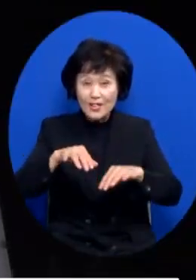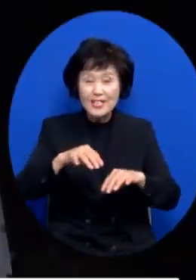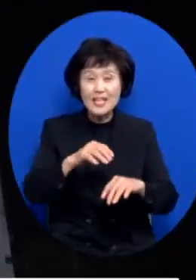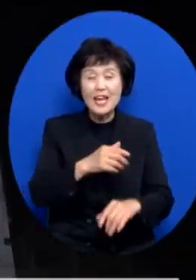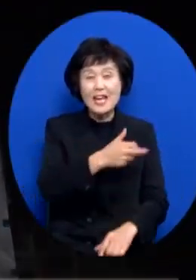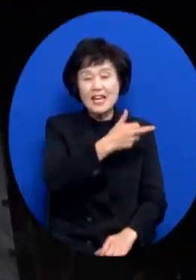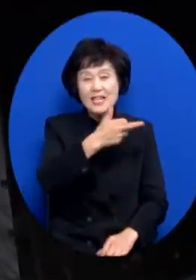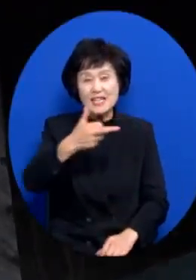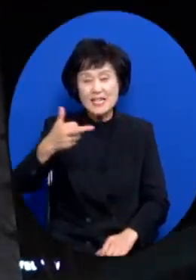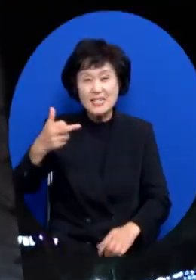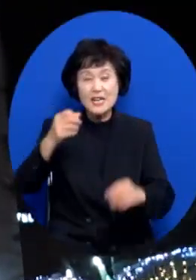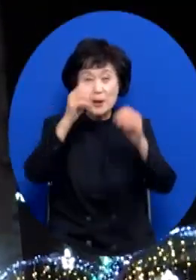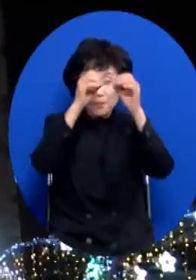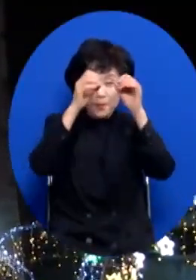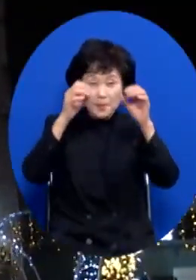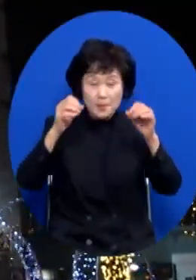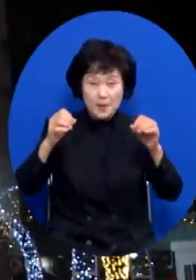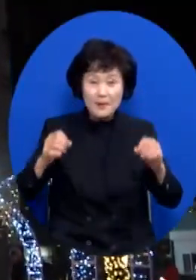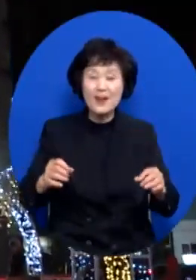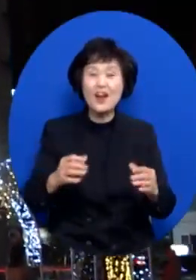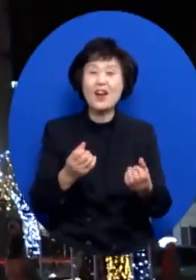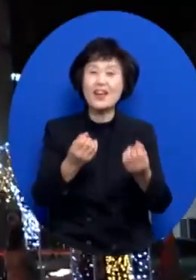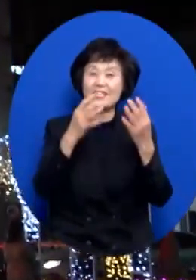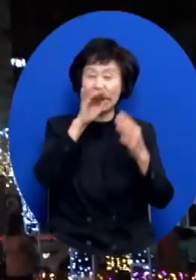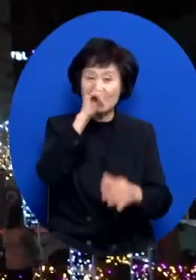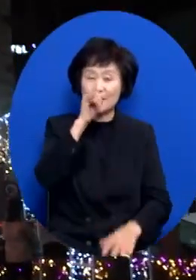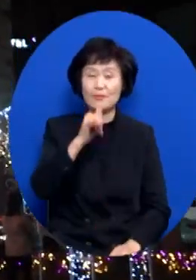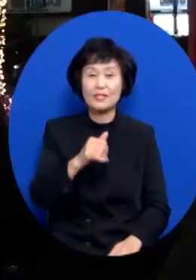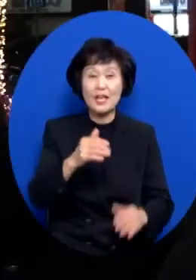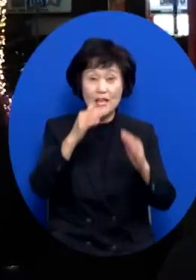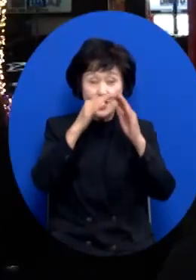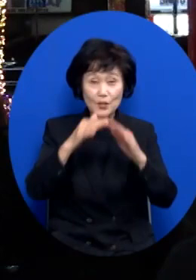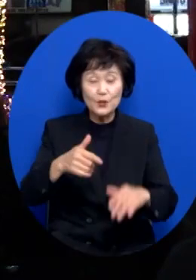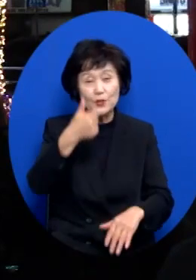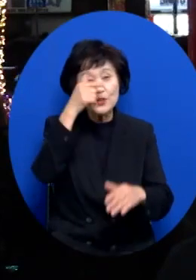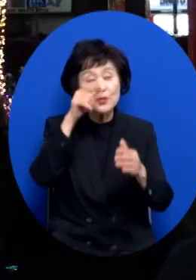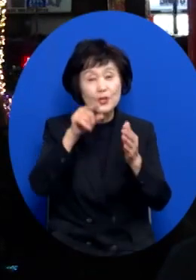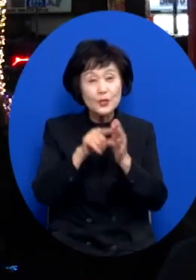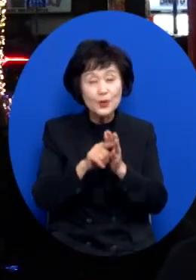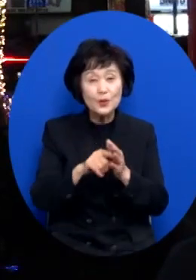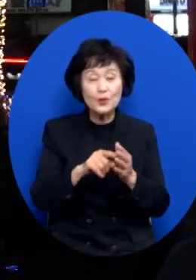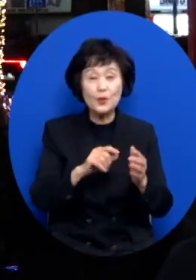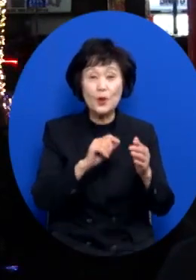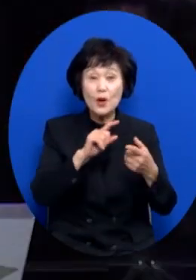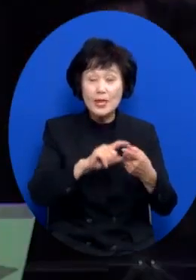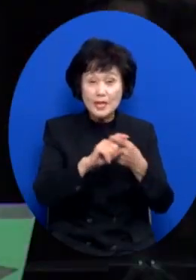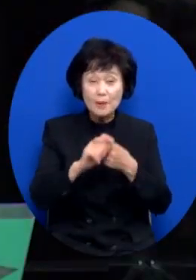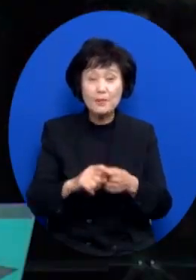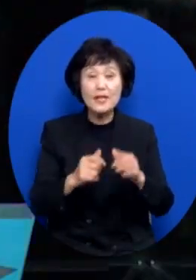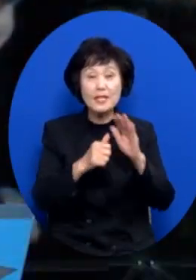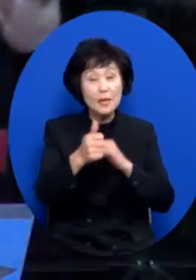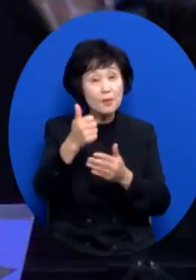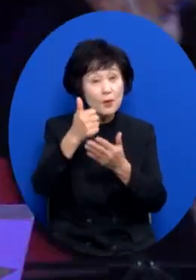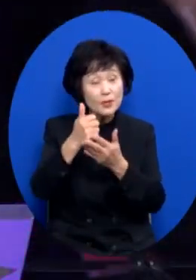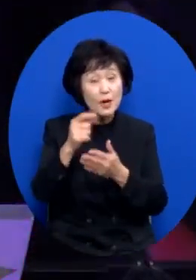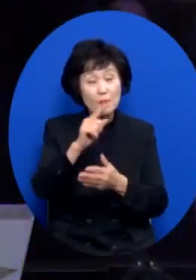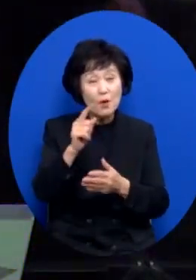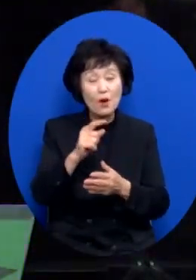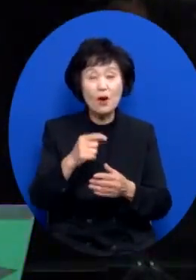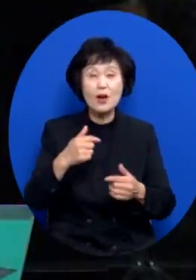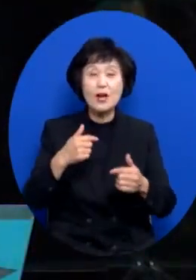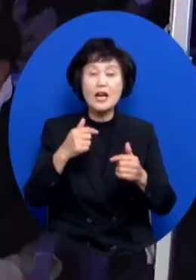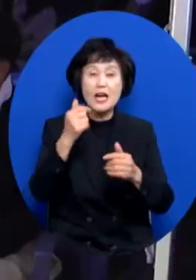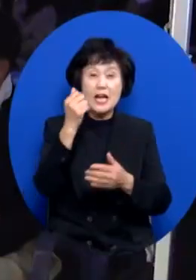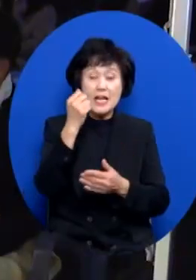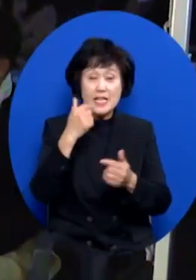밝혔습니다. 성탄트리 점등 예배에서 전주시 기독교연합회 대표회장 김동하 목사는 기쁨과 소망이